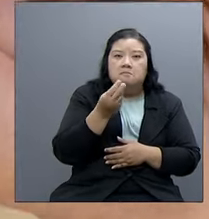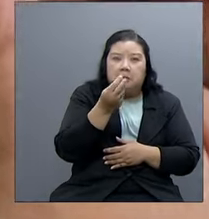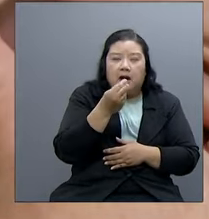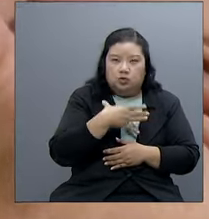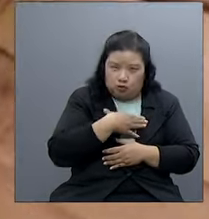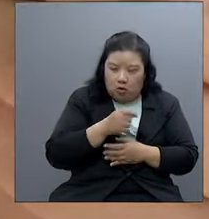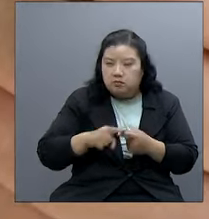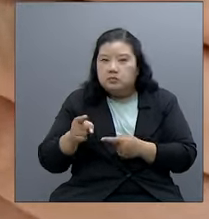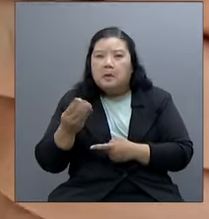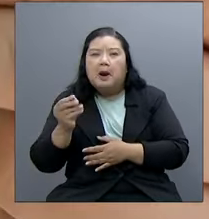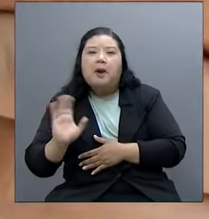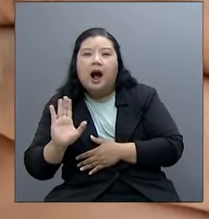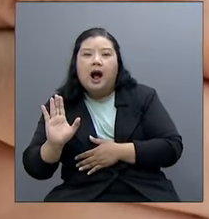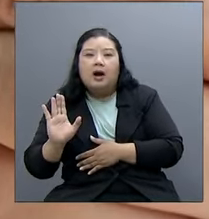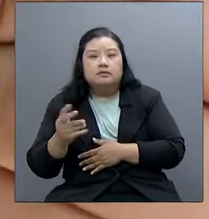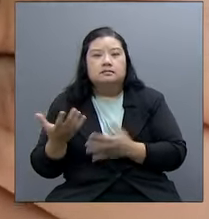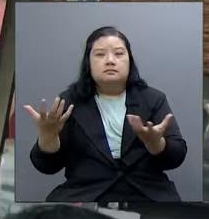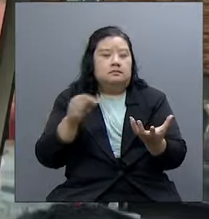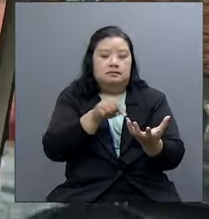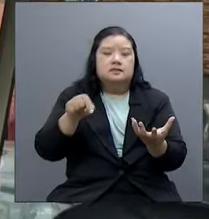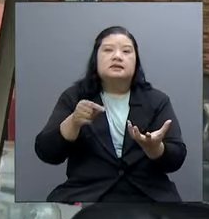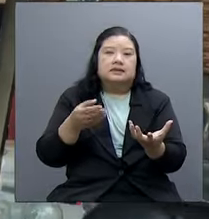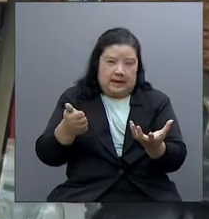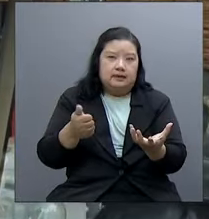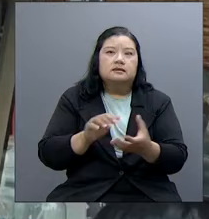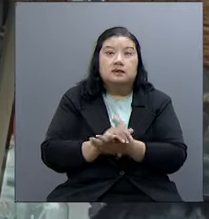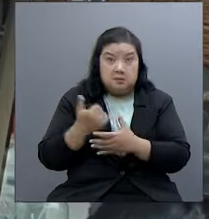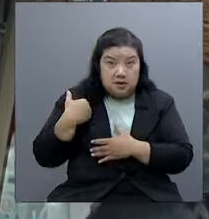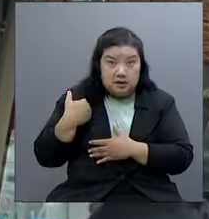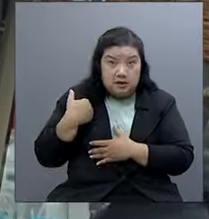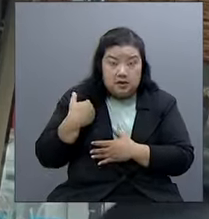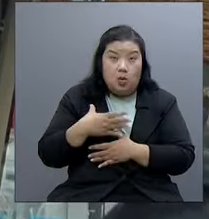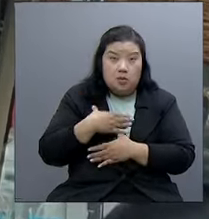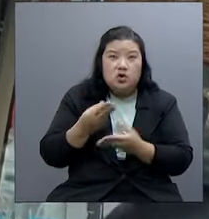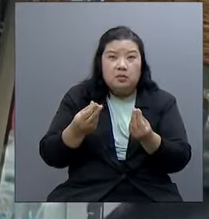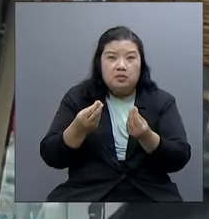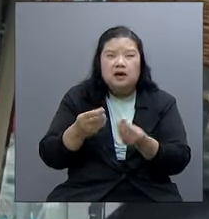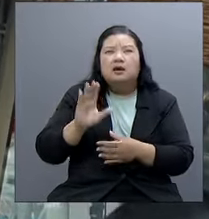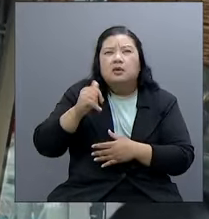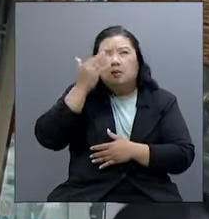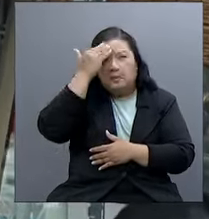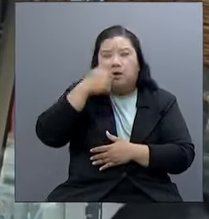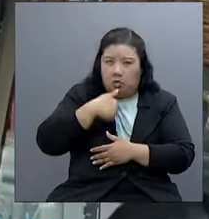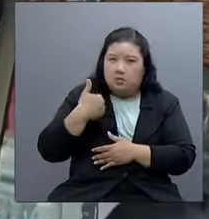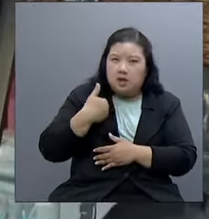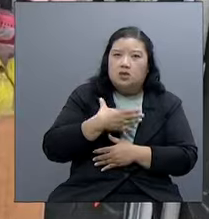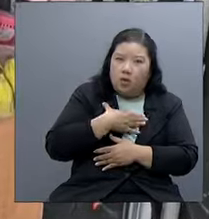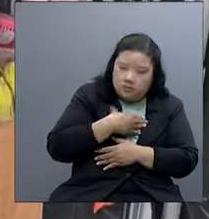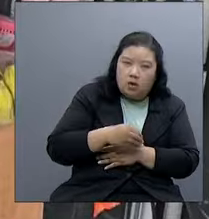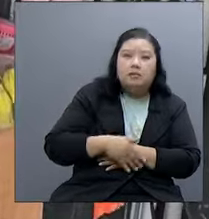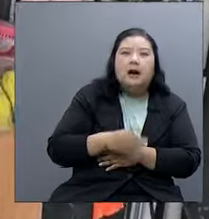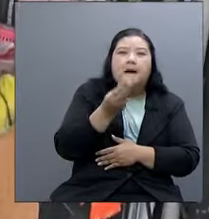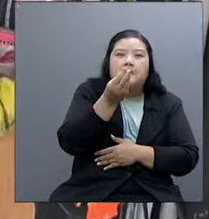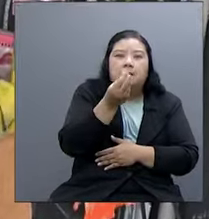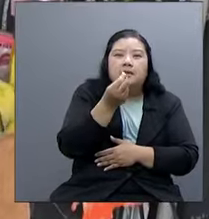่ะ คนแอยากมน้มนเยอะรอ จะมีคนที่อยากแบไม่สบายอยากกินเยอะไคมทผมอยากกอะไรเลยๆบางทีาจแตไม่มากเกินไปไ